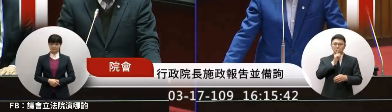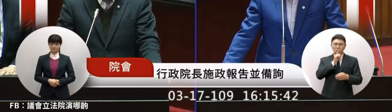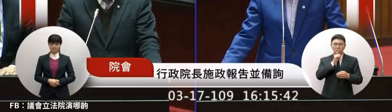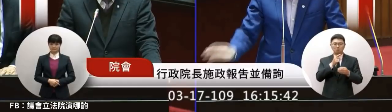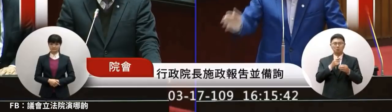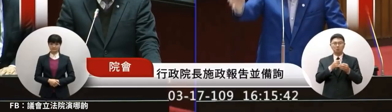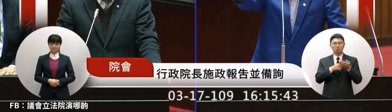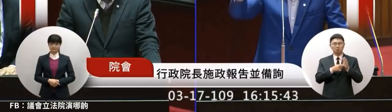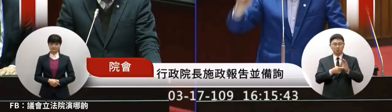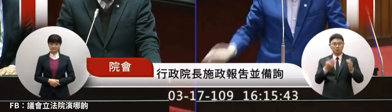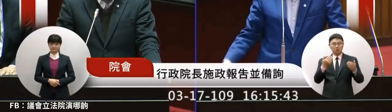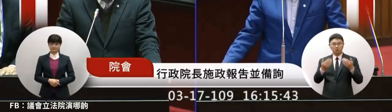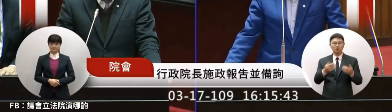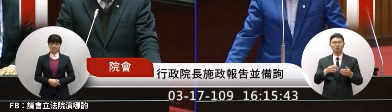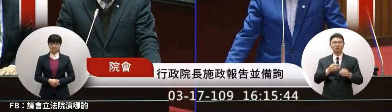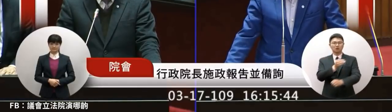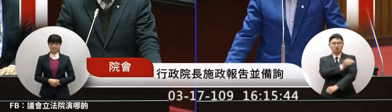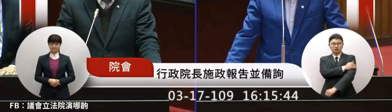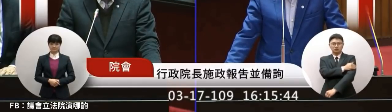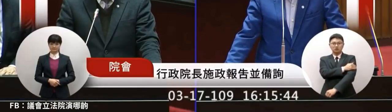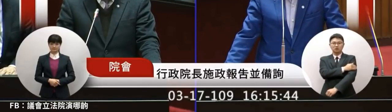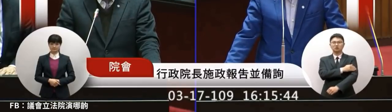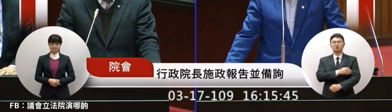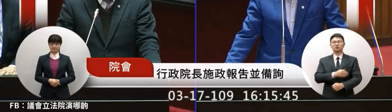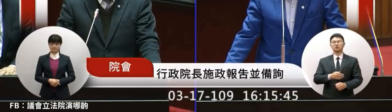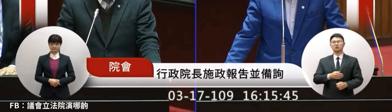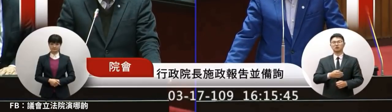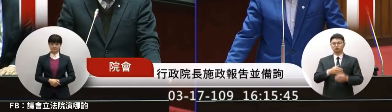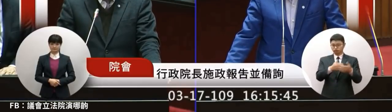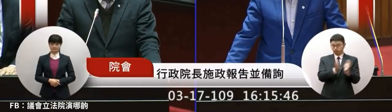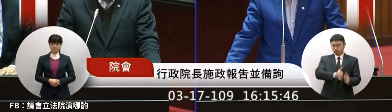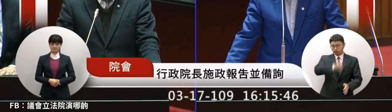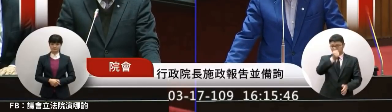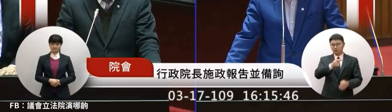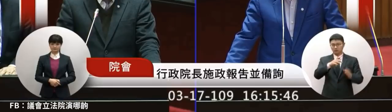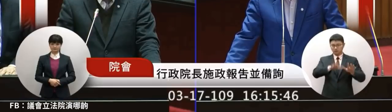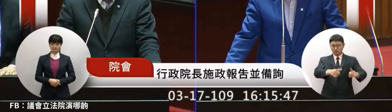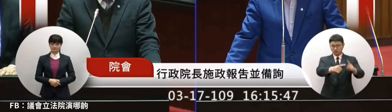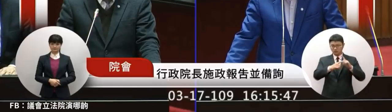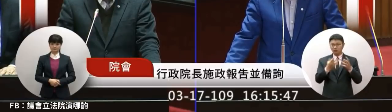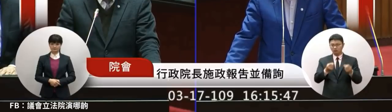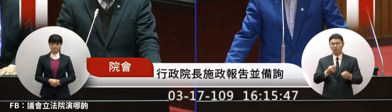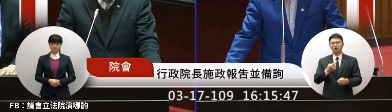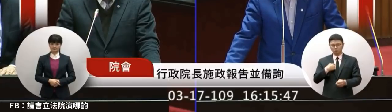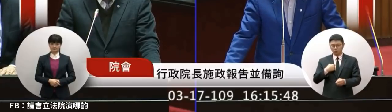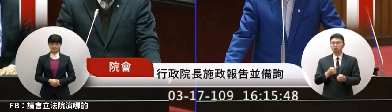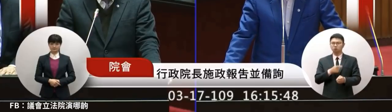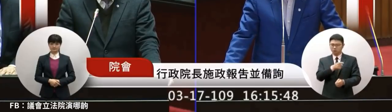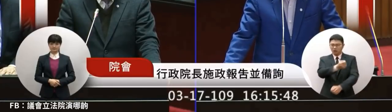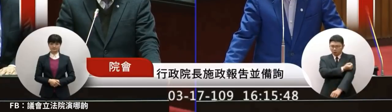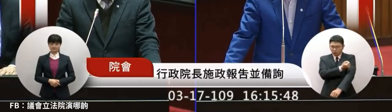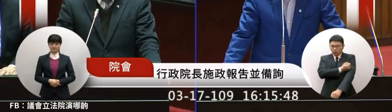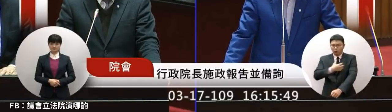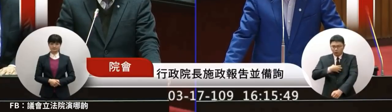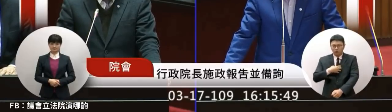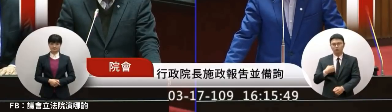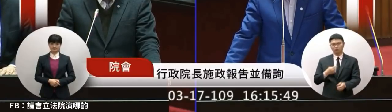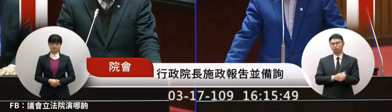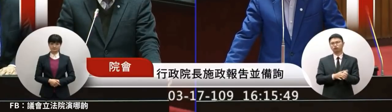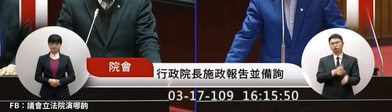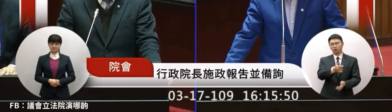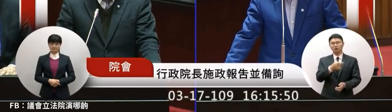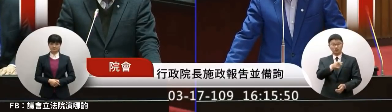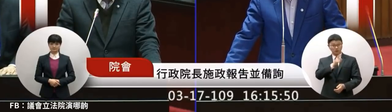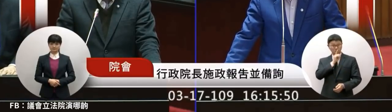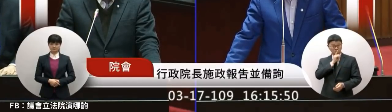讲哦。陈时中今天没来，我们。肯定他的辛劳，可是陈时中他有这样子明确的讲吗？